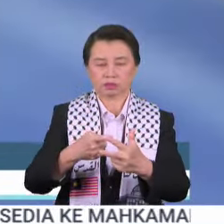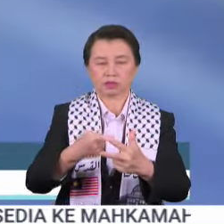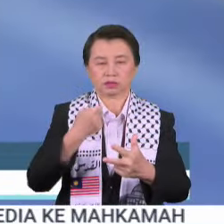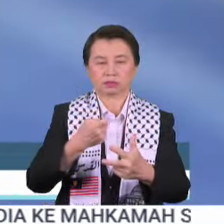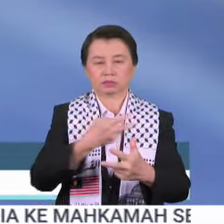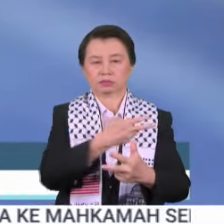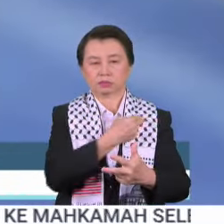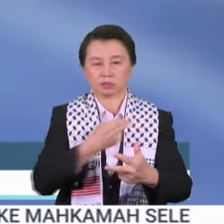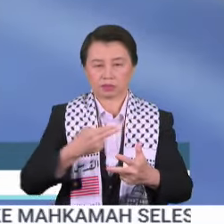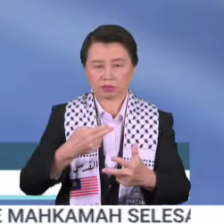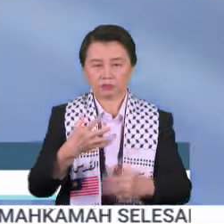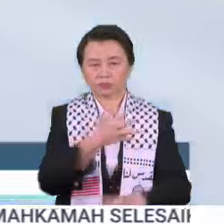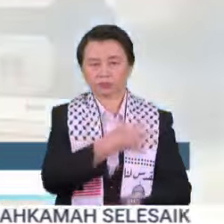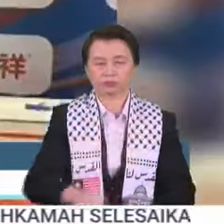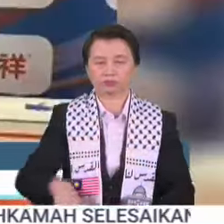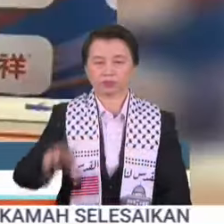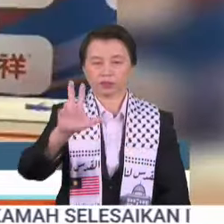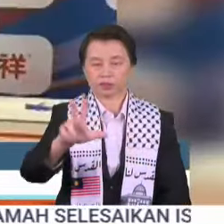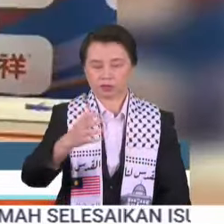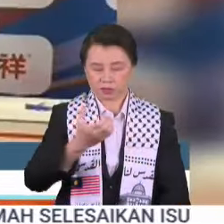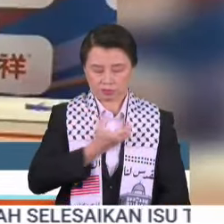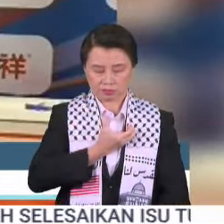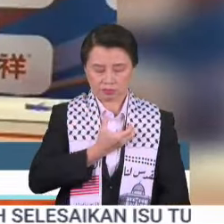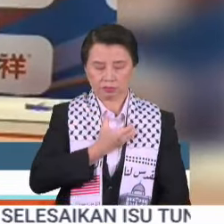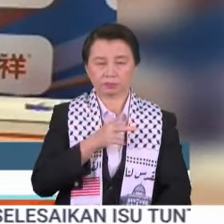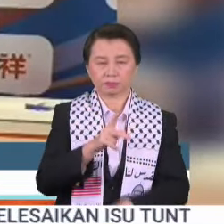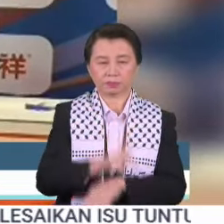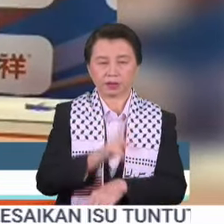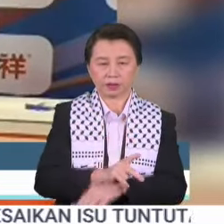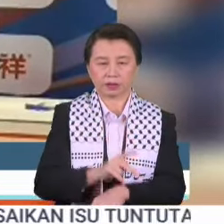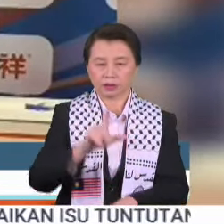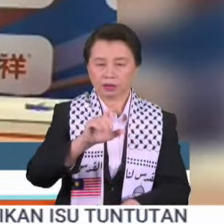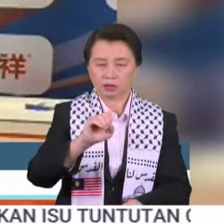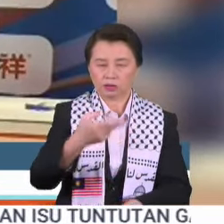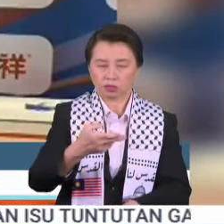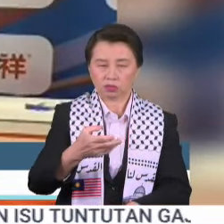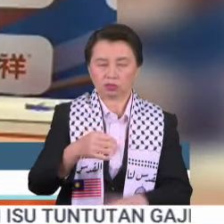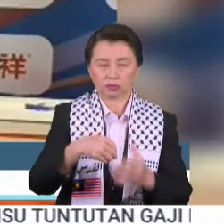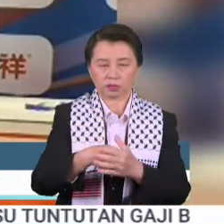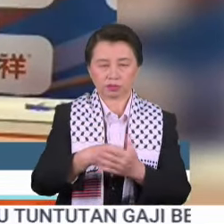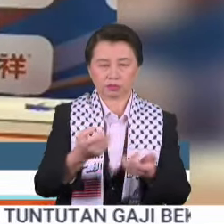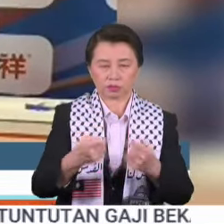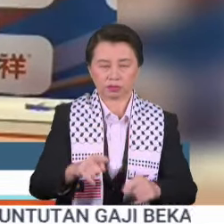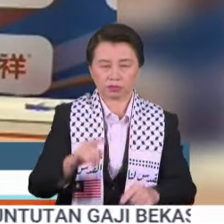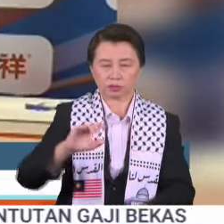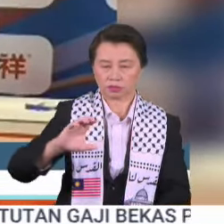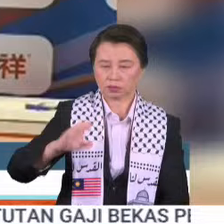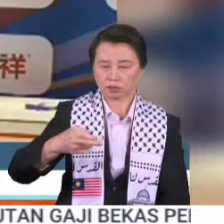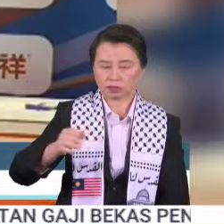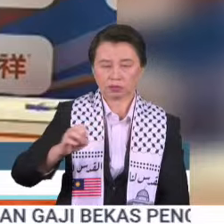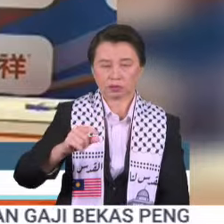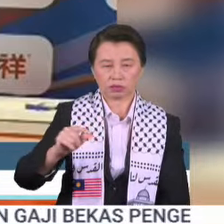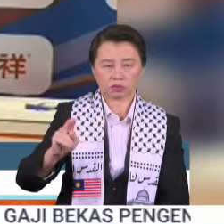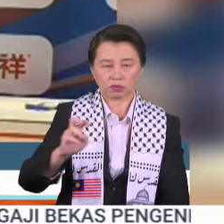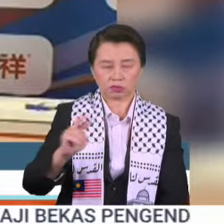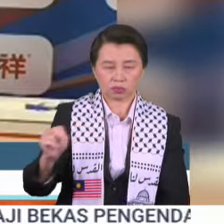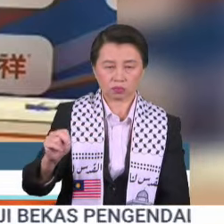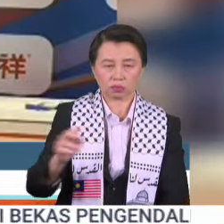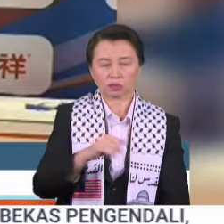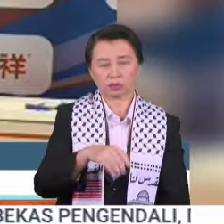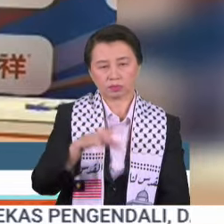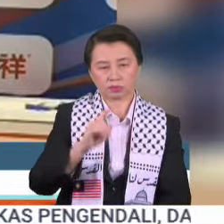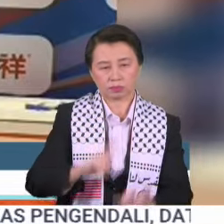Indonesia. Sementara itu, 3 pingat perak disumbangkan Loh Yingting dalam acara jangkauan wanita, Clementine, Doshu